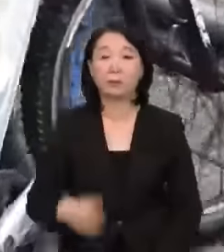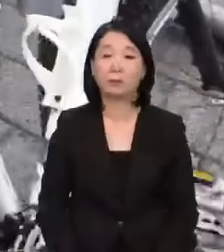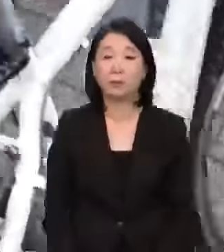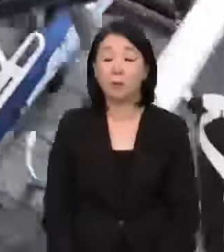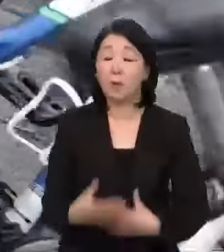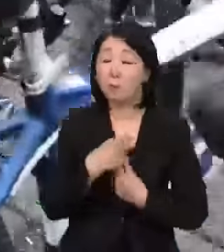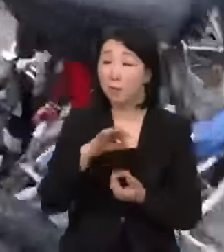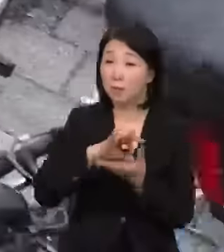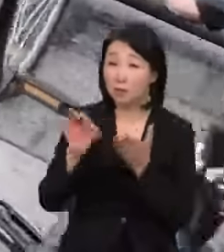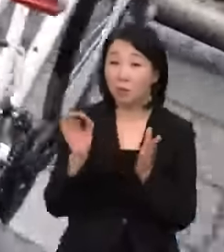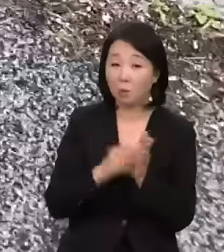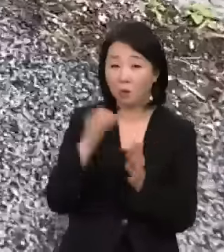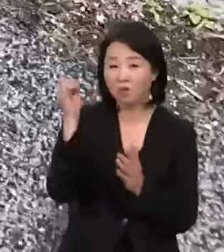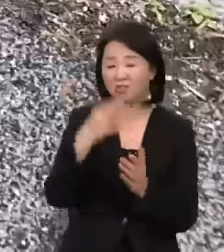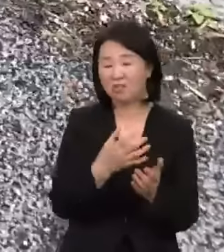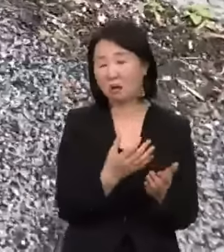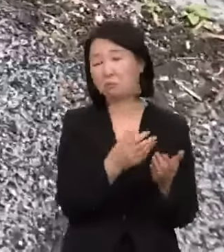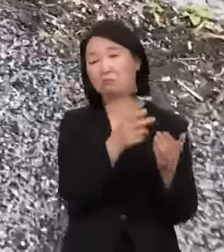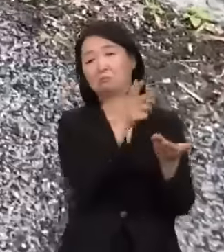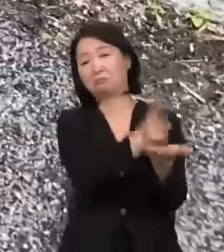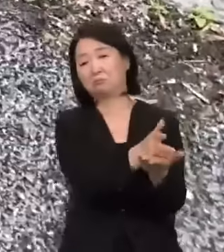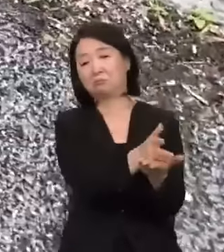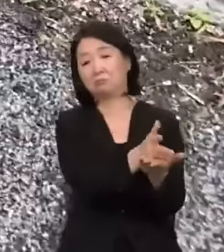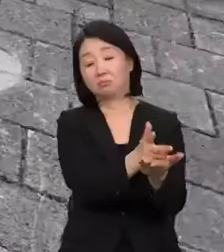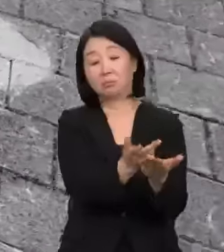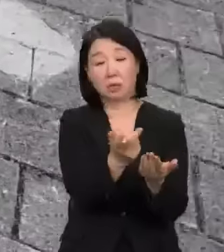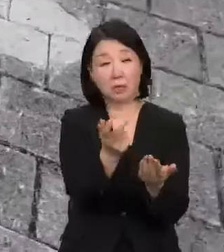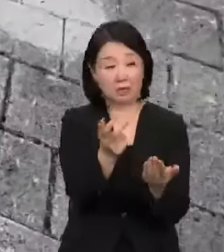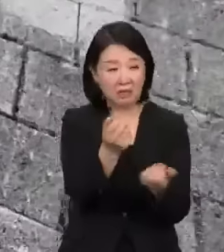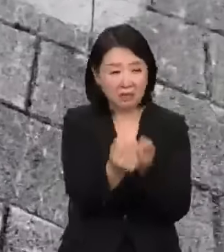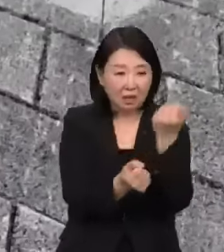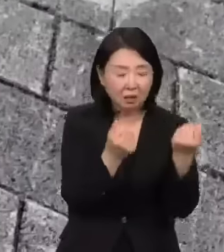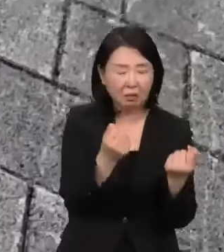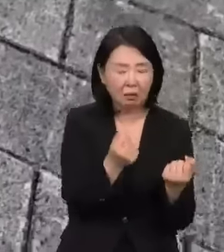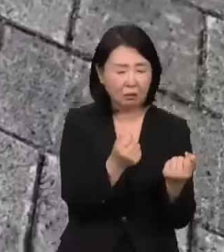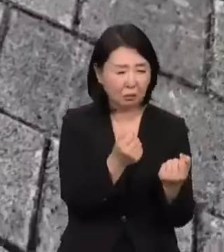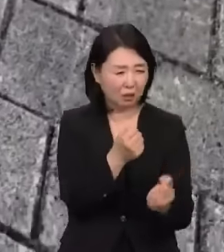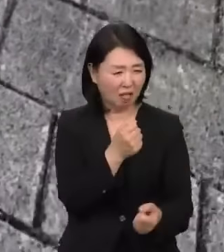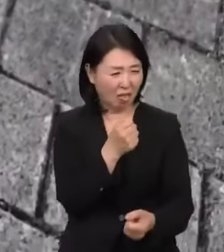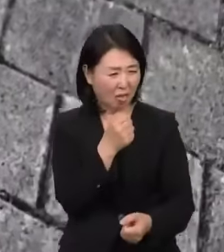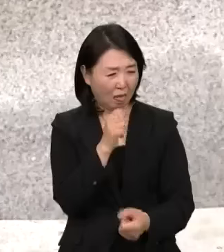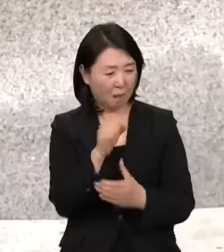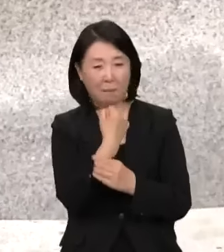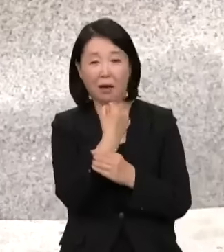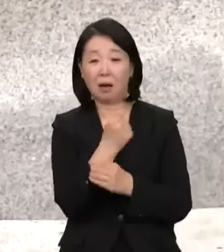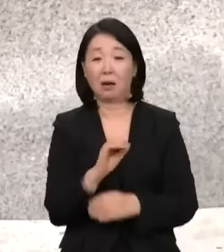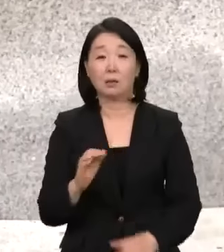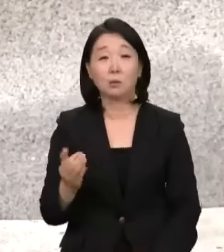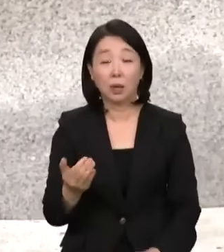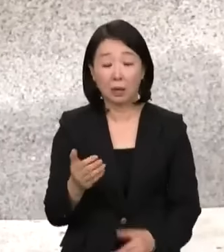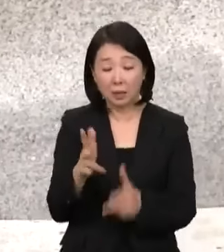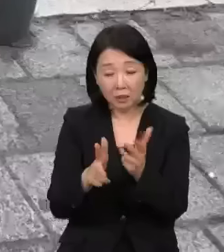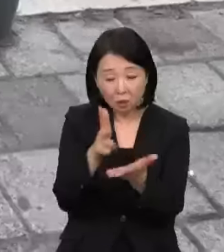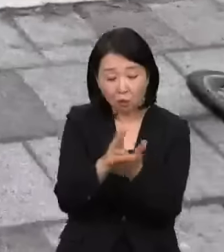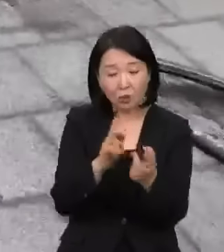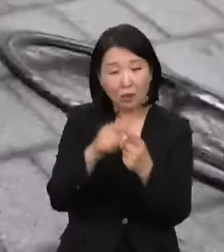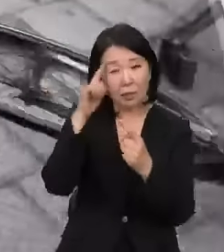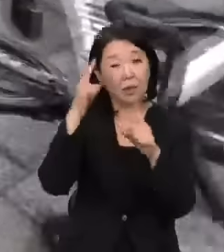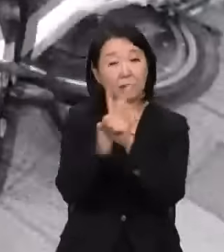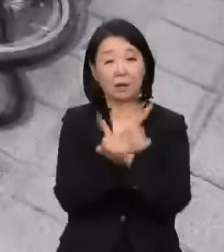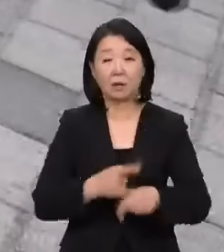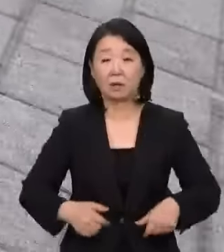편하게 이용하고 그냥 세워둔 자전거는 도심 속 흉물로 방치되고 있습니다. 자전거 주차에 대한 의식 개선과